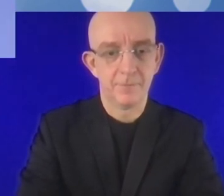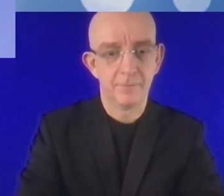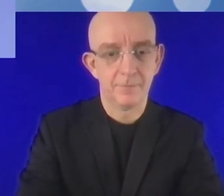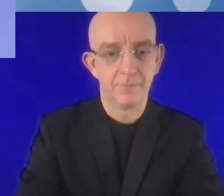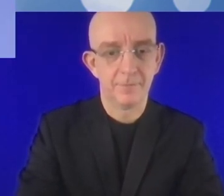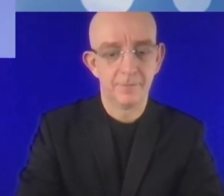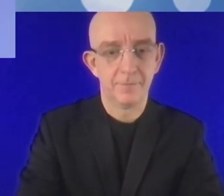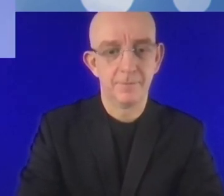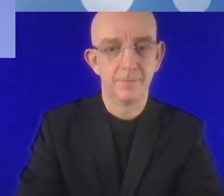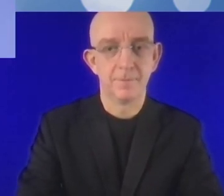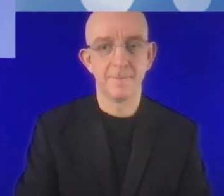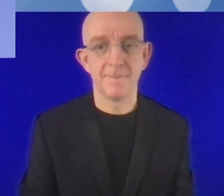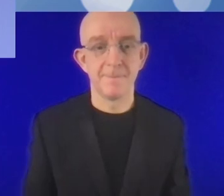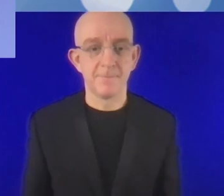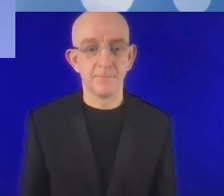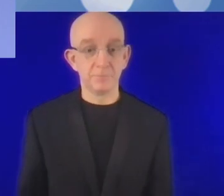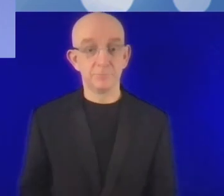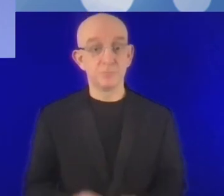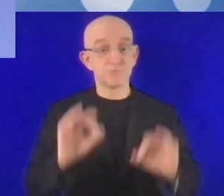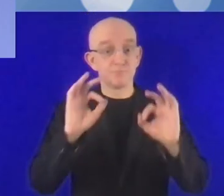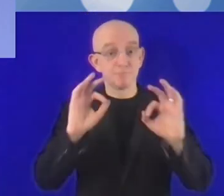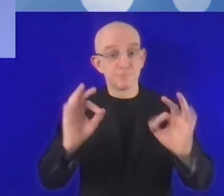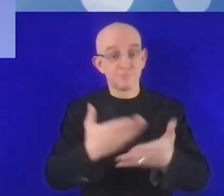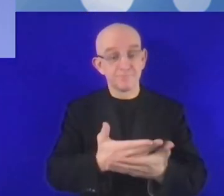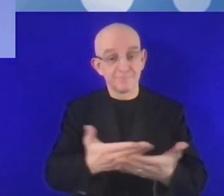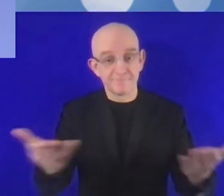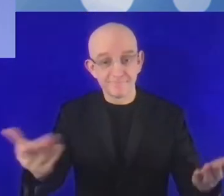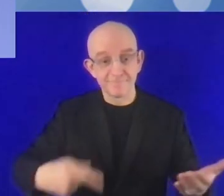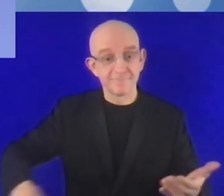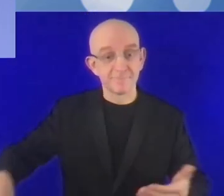господа, церемония открытия IGF